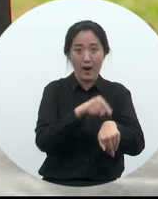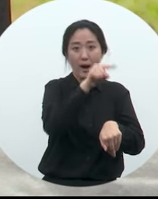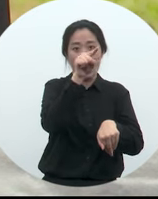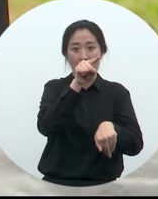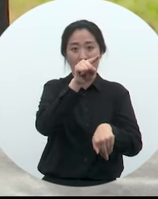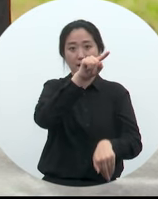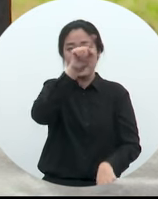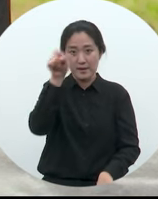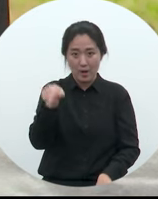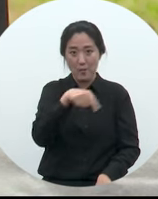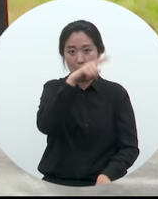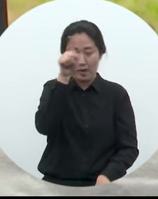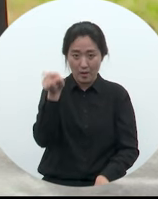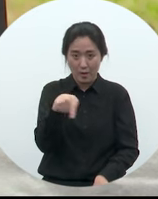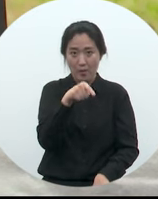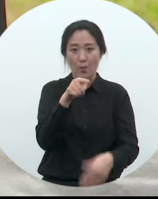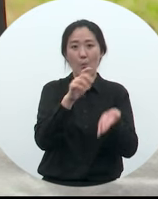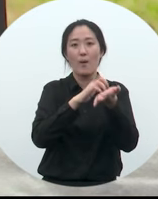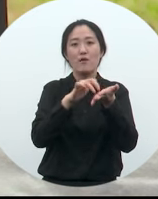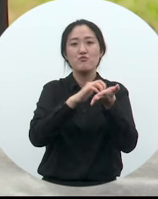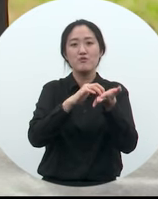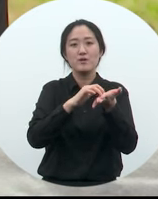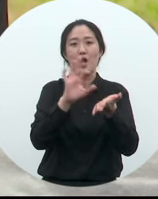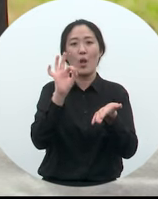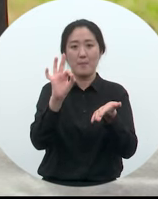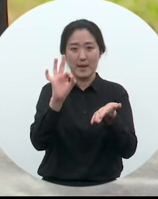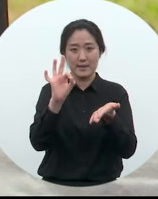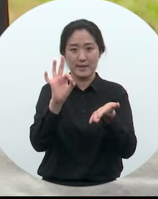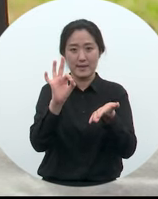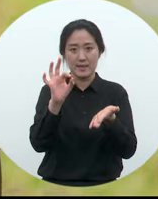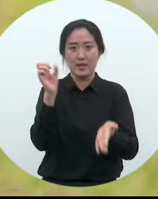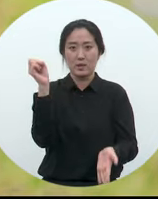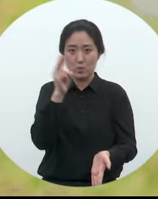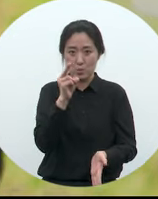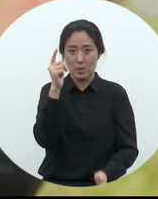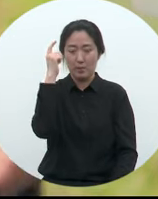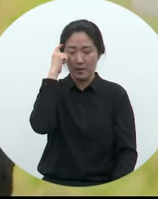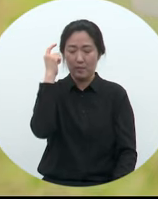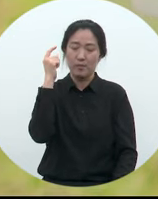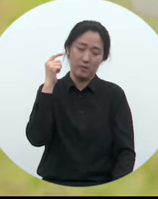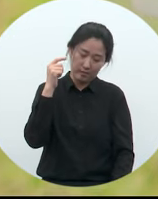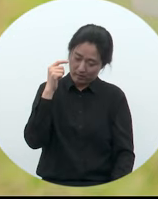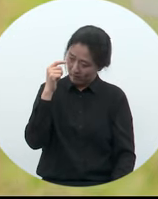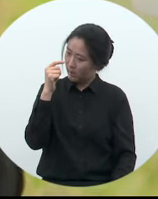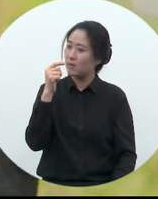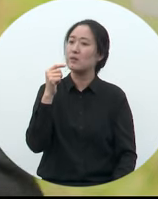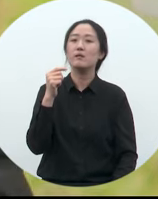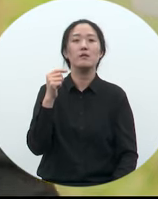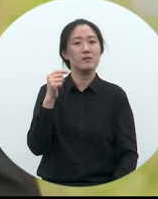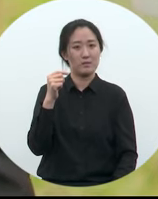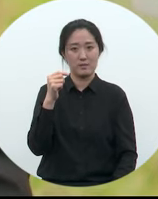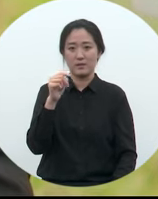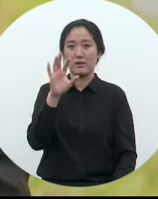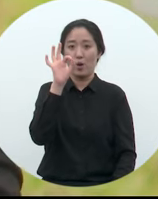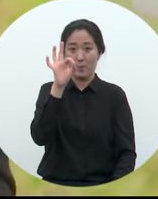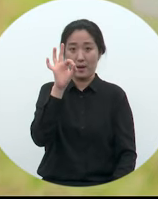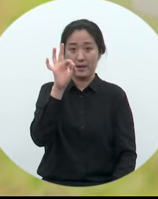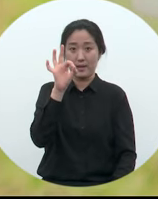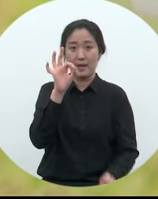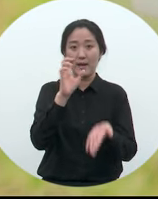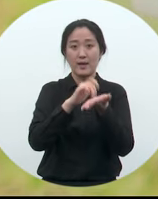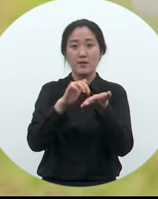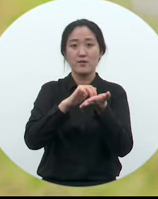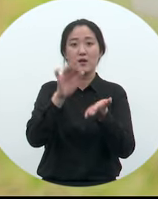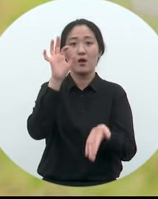돌리고, 그리고 반시계 방향으로 10바퀴 정도 돌리고, 이렇게 수시로 해주게 되면은 바른 자세를